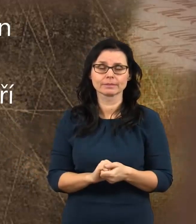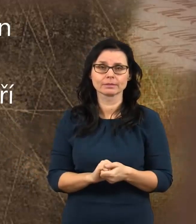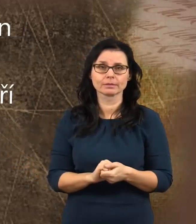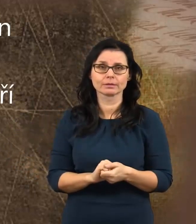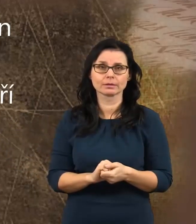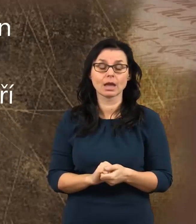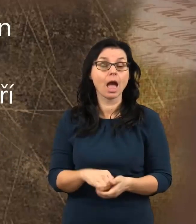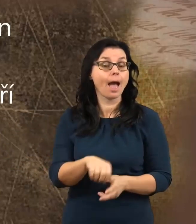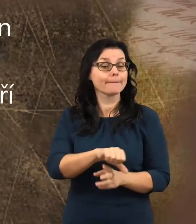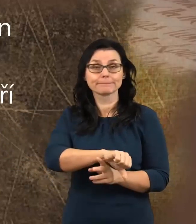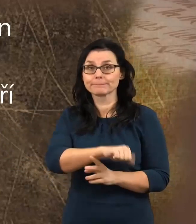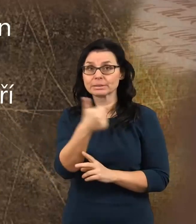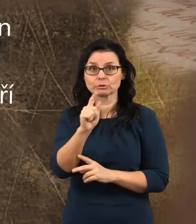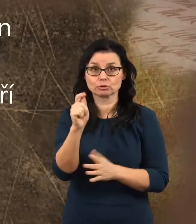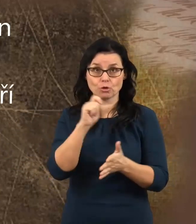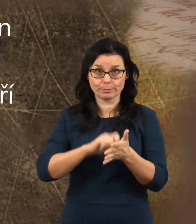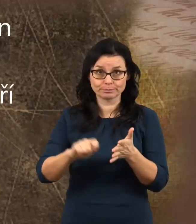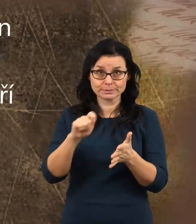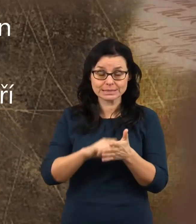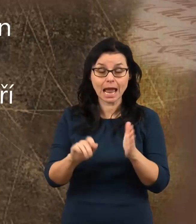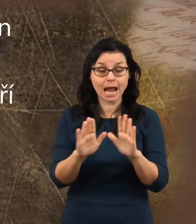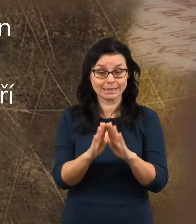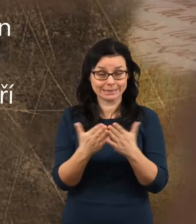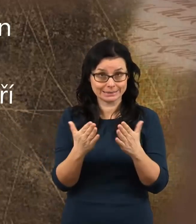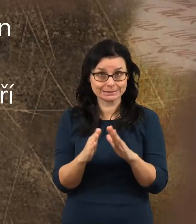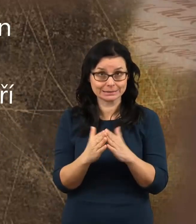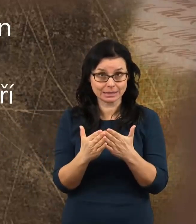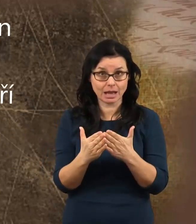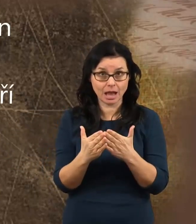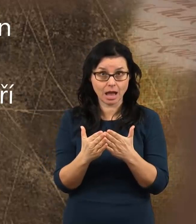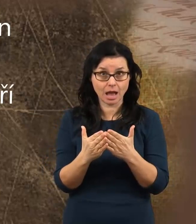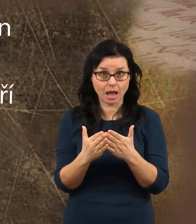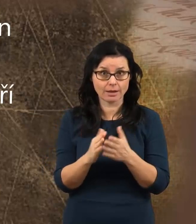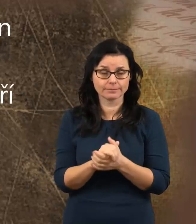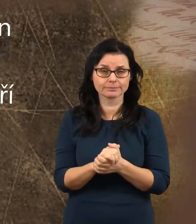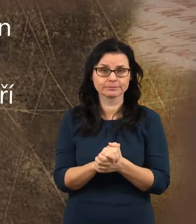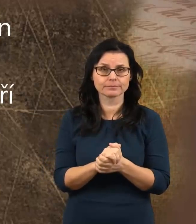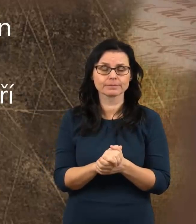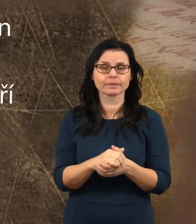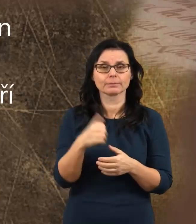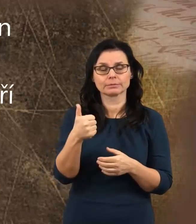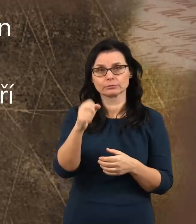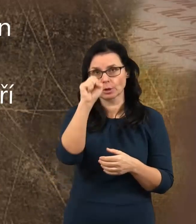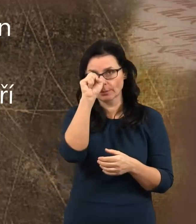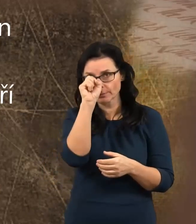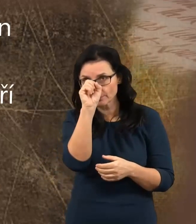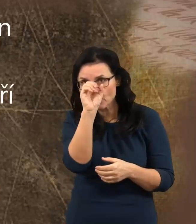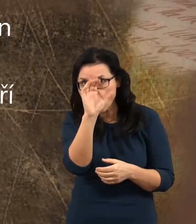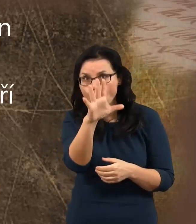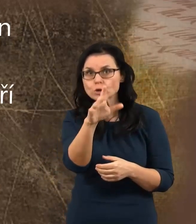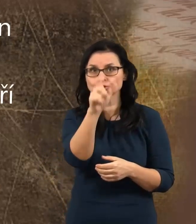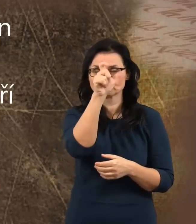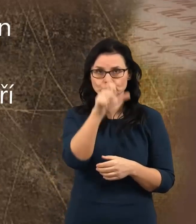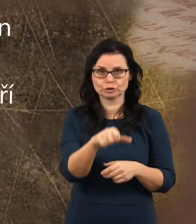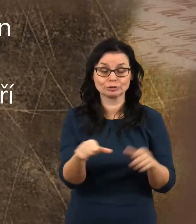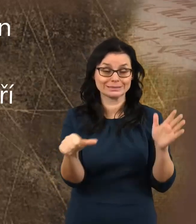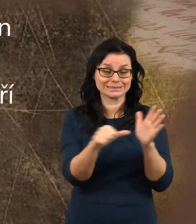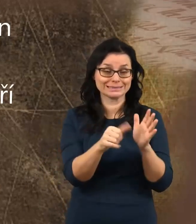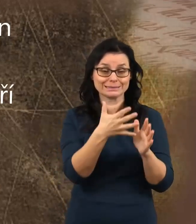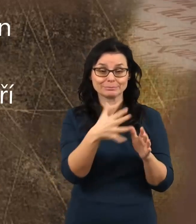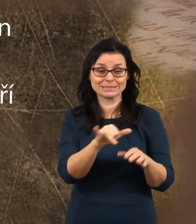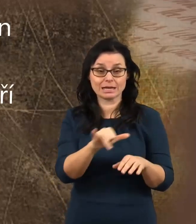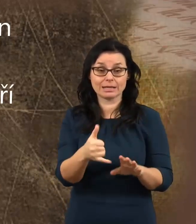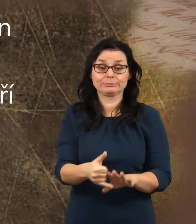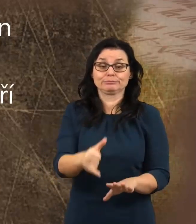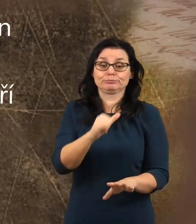První, kdo psal knihu, knihy Mojžíšovi byl Mojžíš, tisíc pětset let před